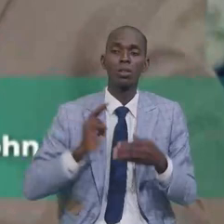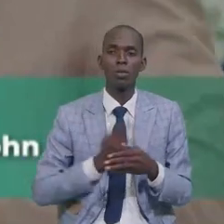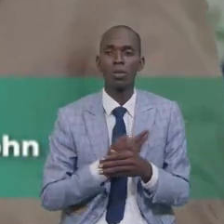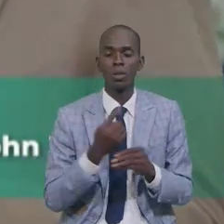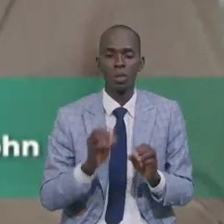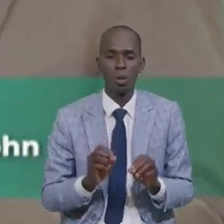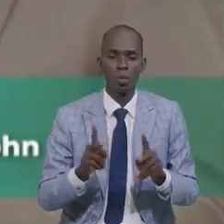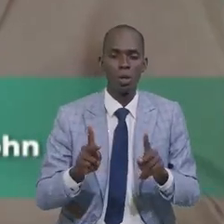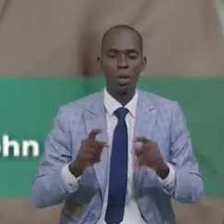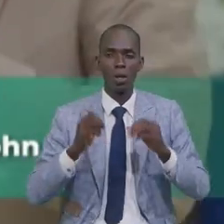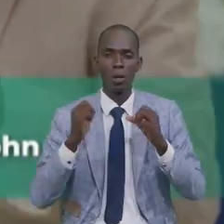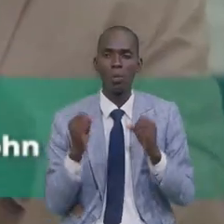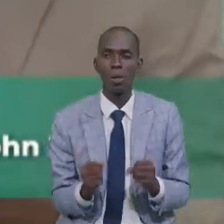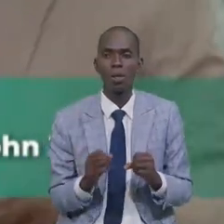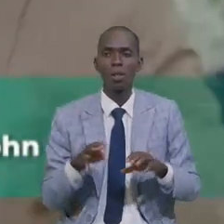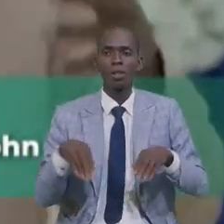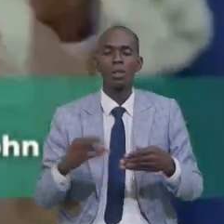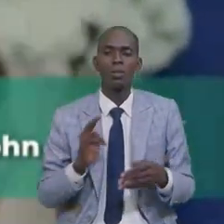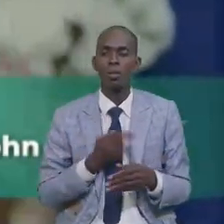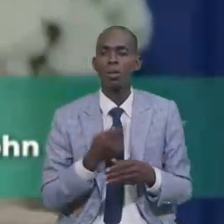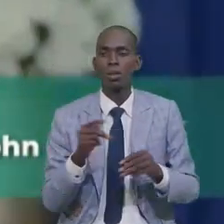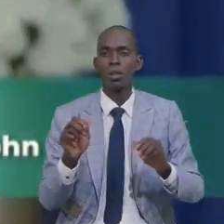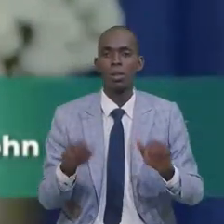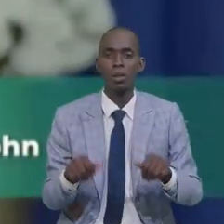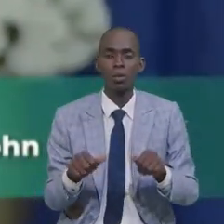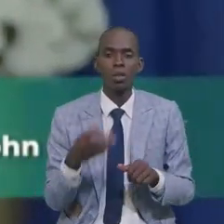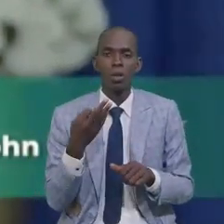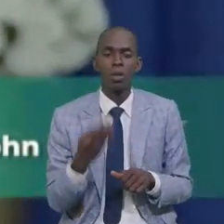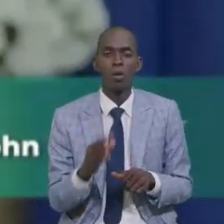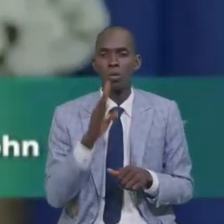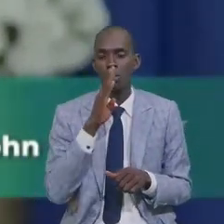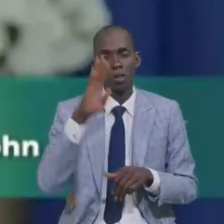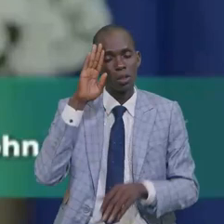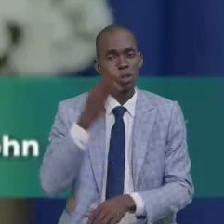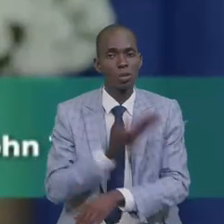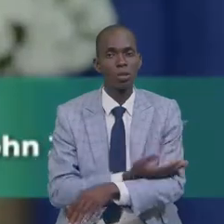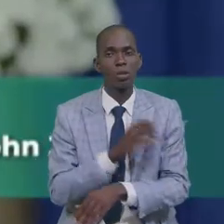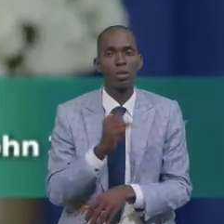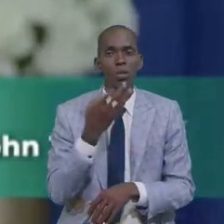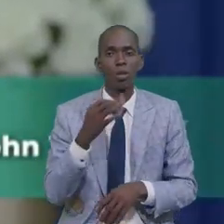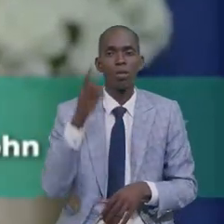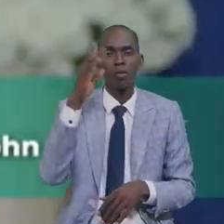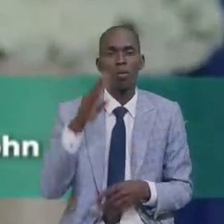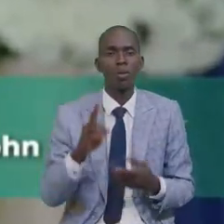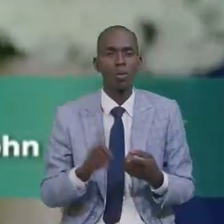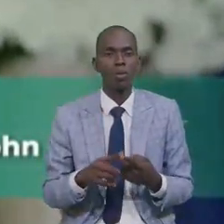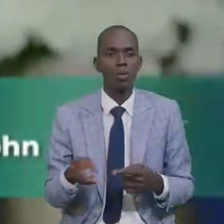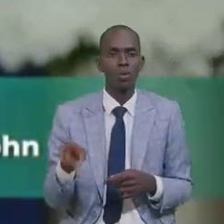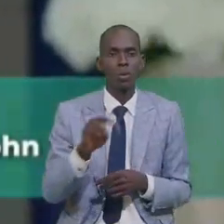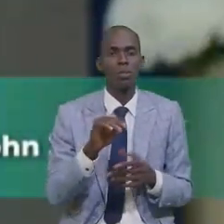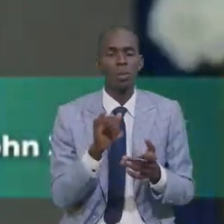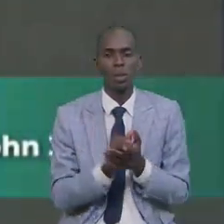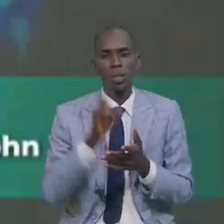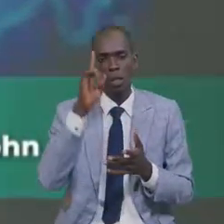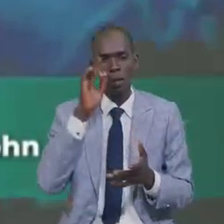privilège, il nous donne la puissance. Il nous donne le privilège de devenir fils de Dieu. Même ceux-là